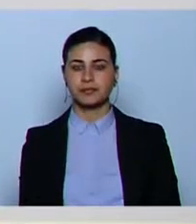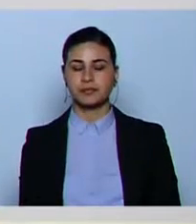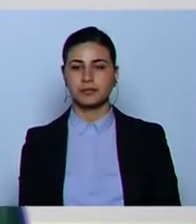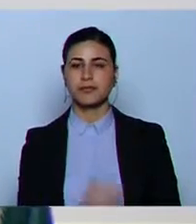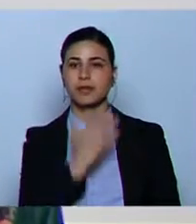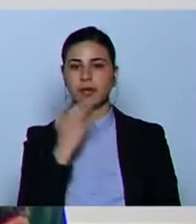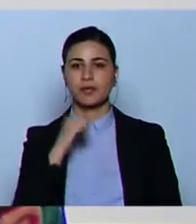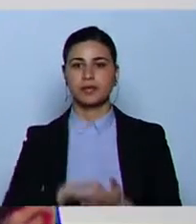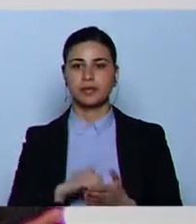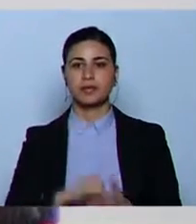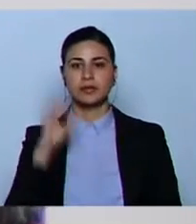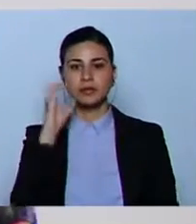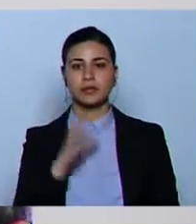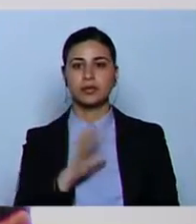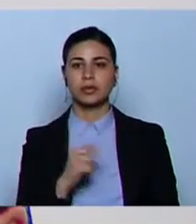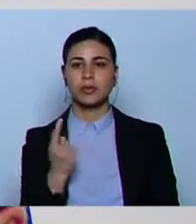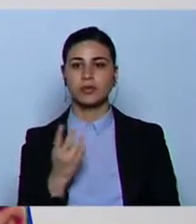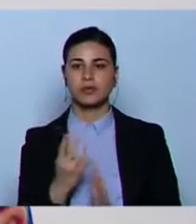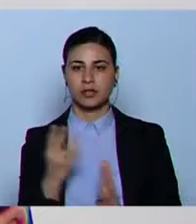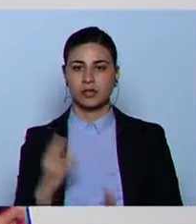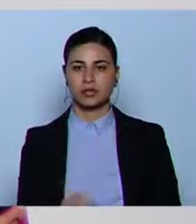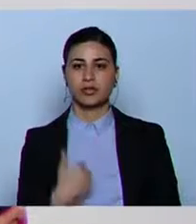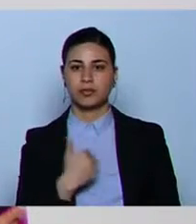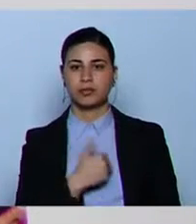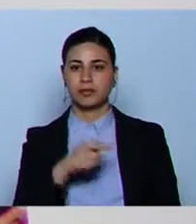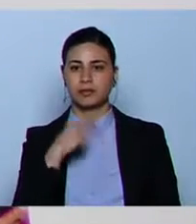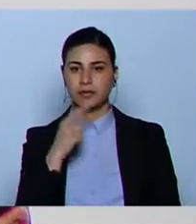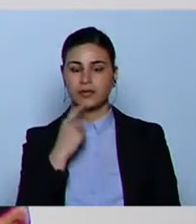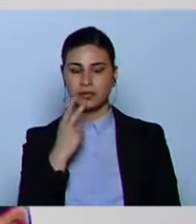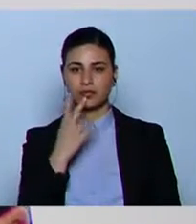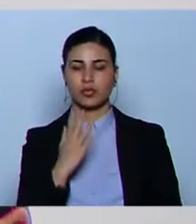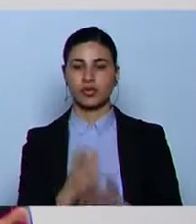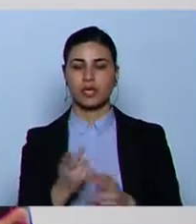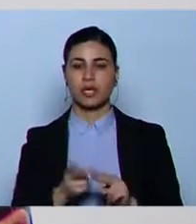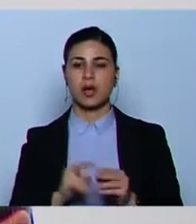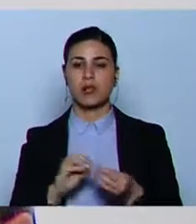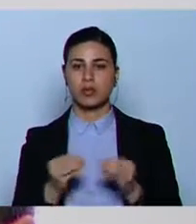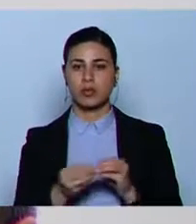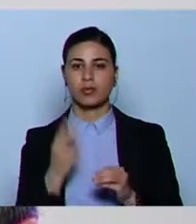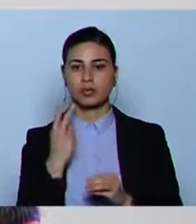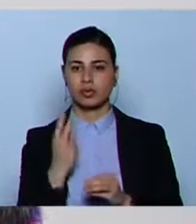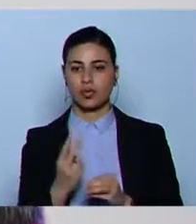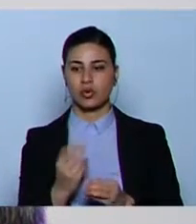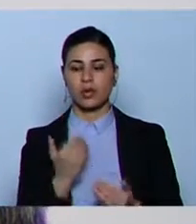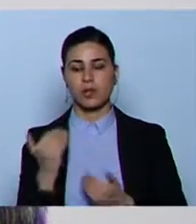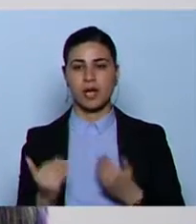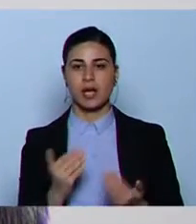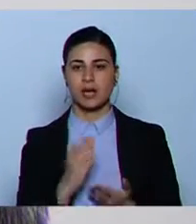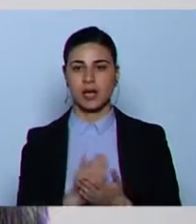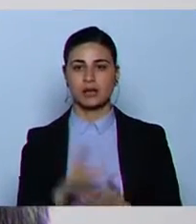ბევრი არგუმენტი მოვისმინე და პირველ რიგში მინდა ვთქვა, რომ ანუ აშკარაა, რომ ამ პრობლემას ორი მხარე